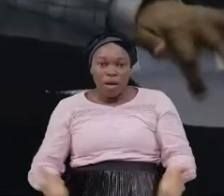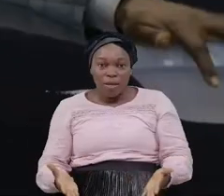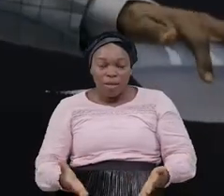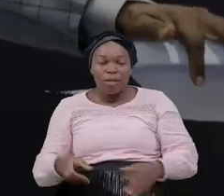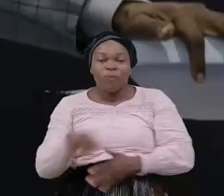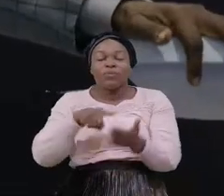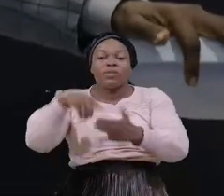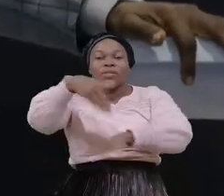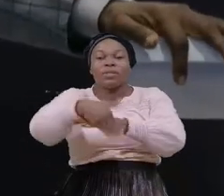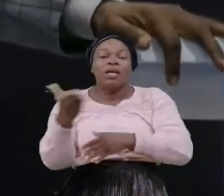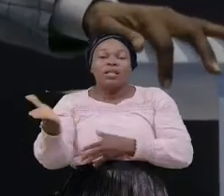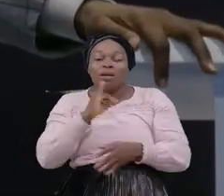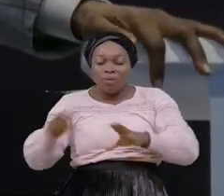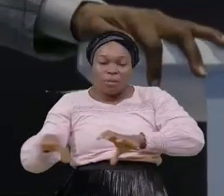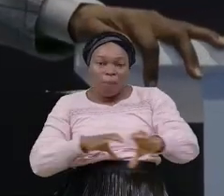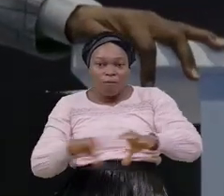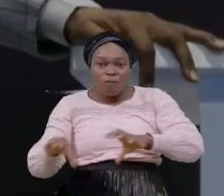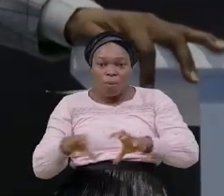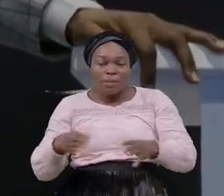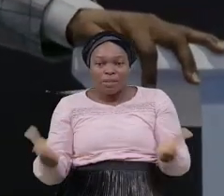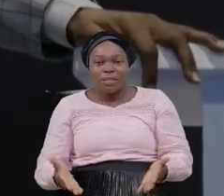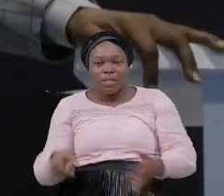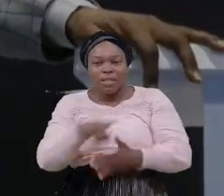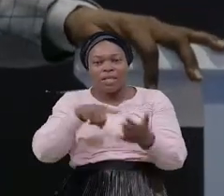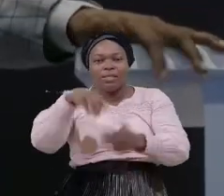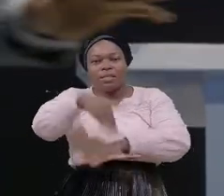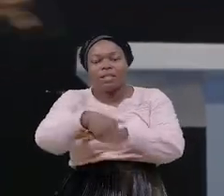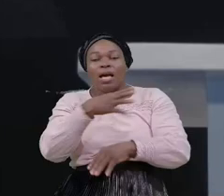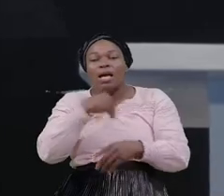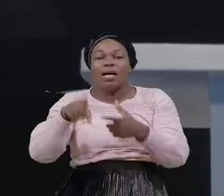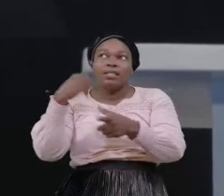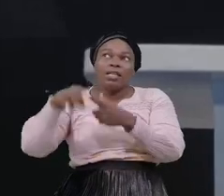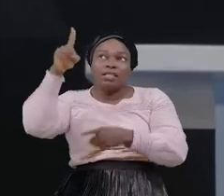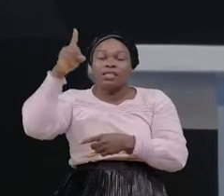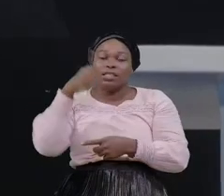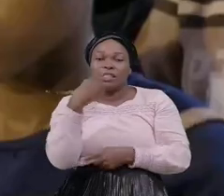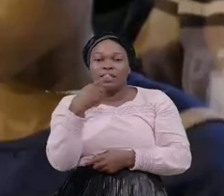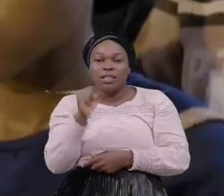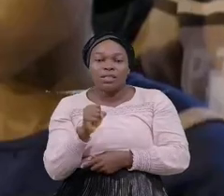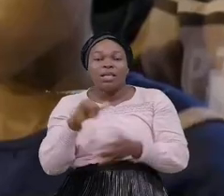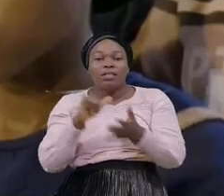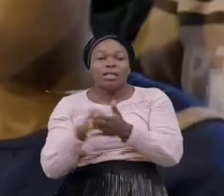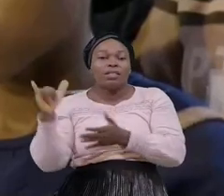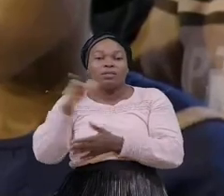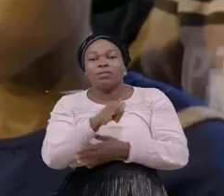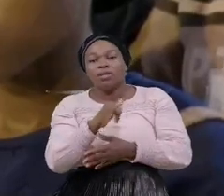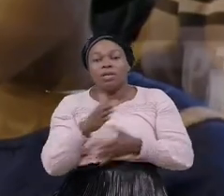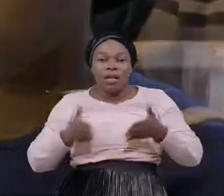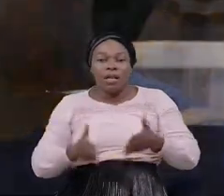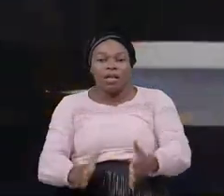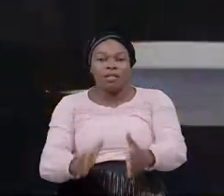a l'accomplissement ici ce soir. Et puis, c'est dit, et